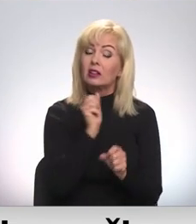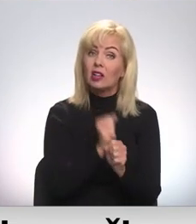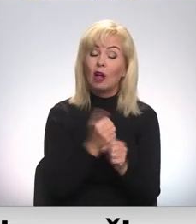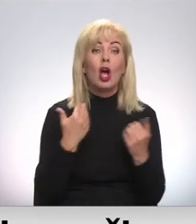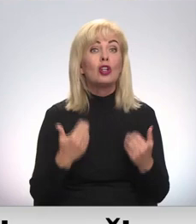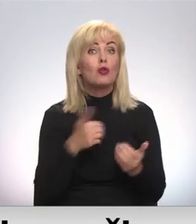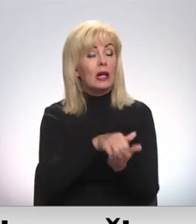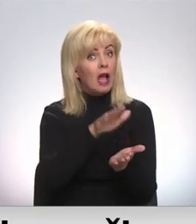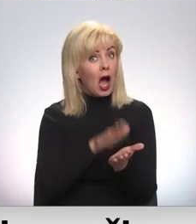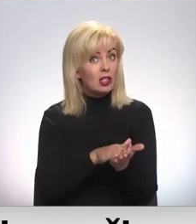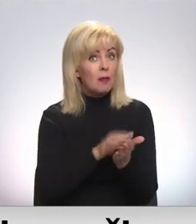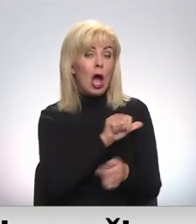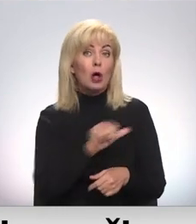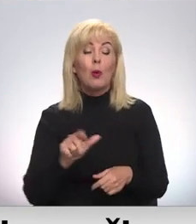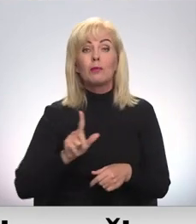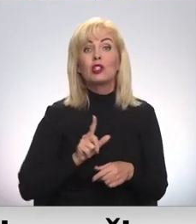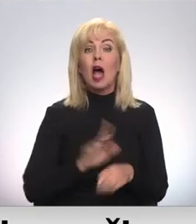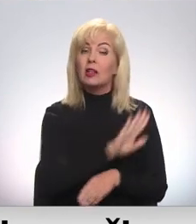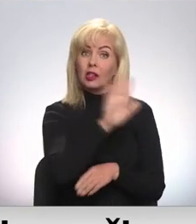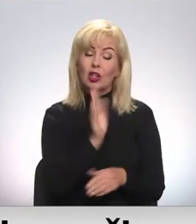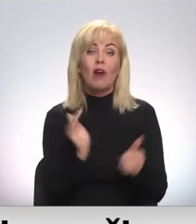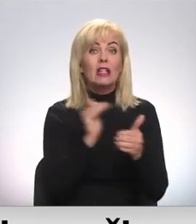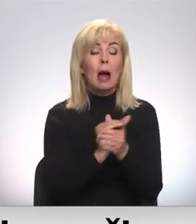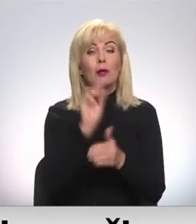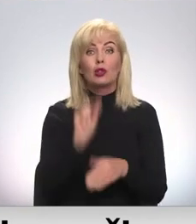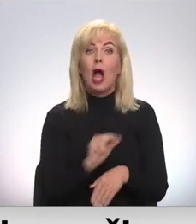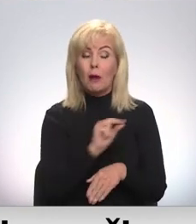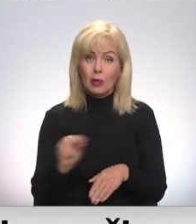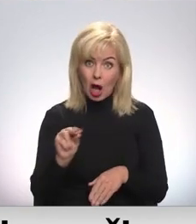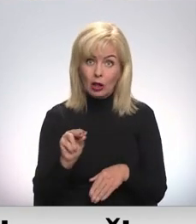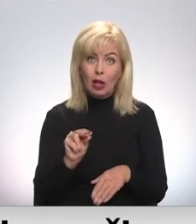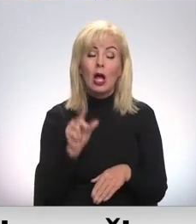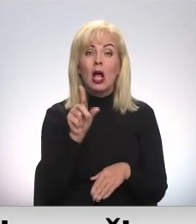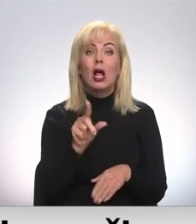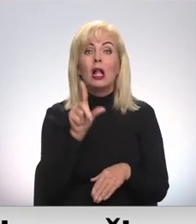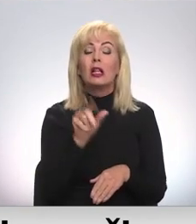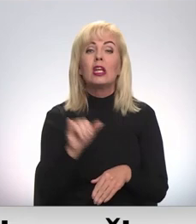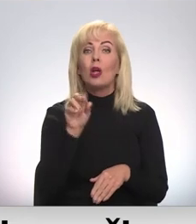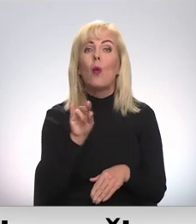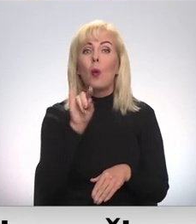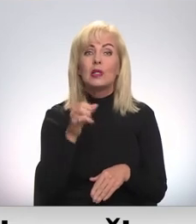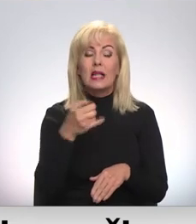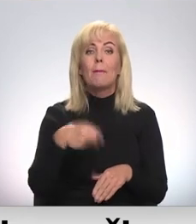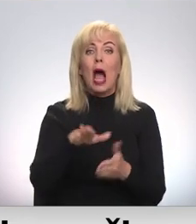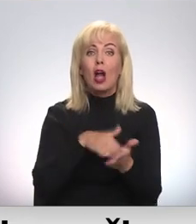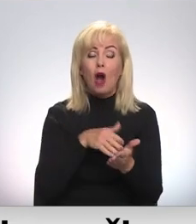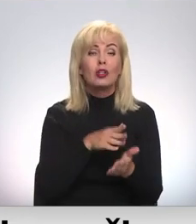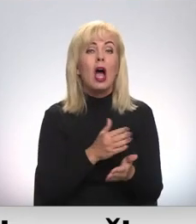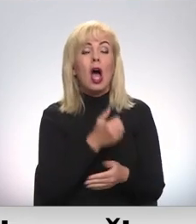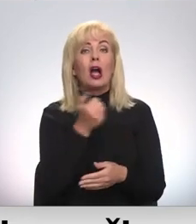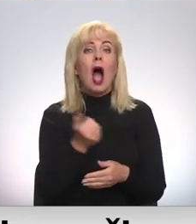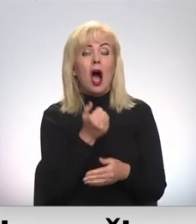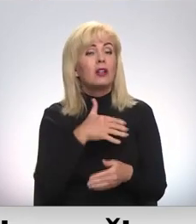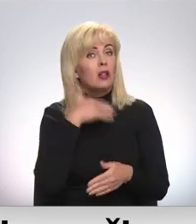Šodien, kad tiek atzīmēta robežsargu diena, iepazīsimies ar kaprāli Lieni Liūzu no Kārsavas. Pēc daudziem gadiem, kas nostrādāti